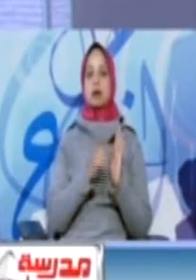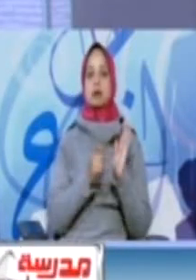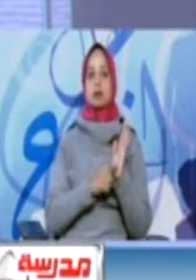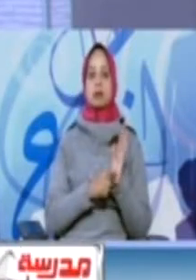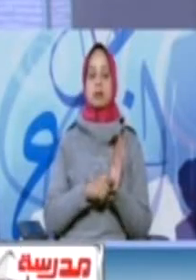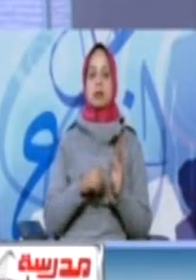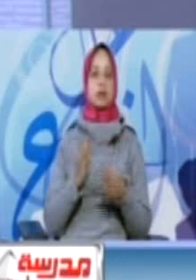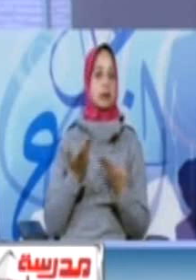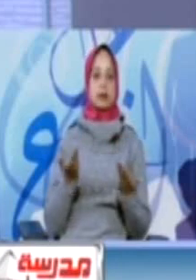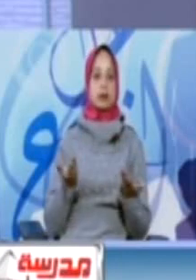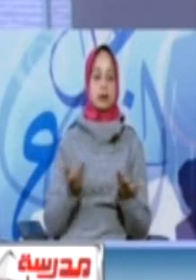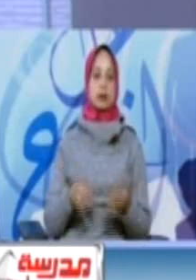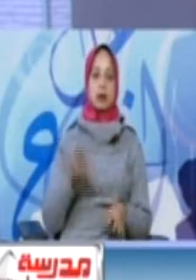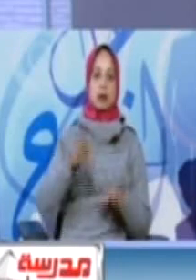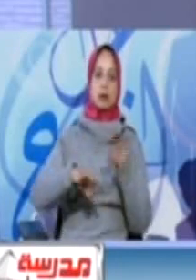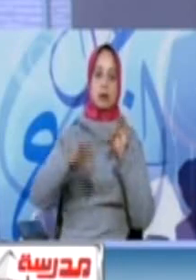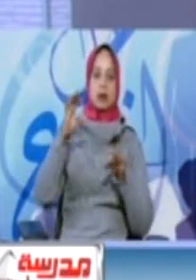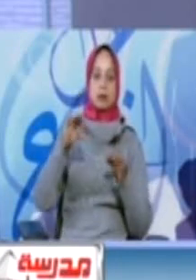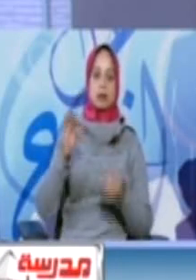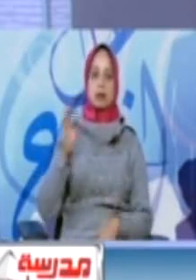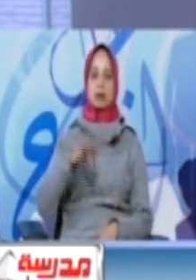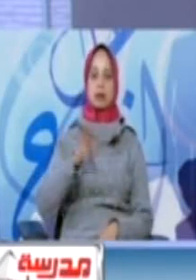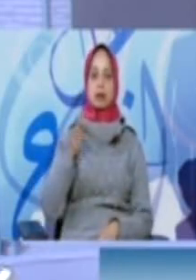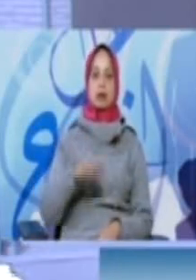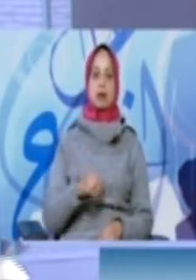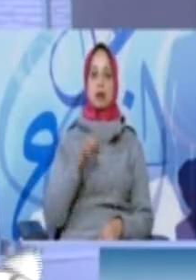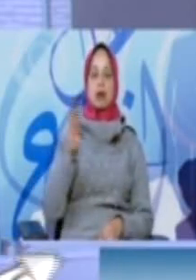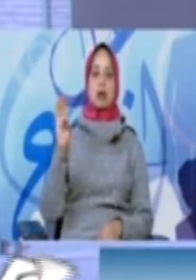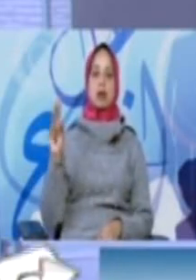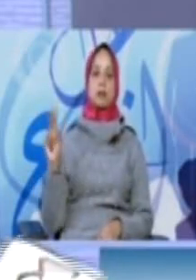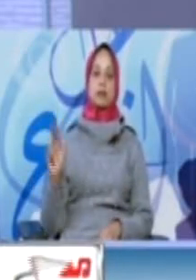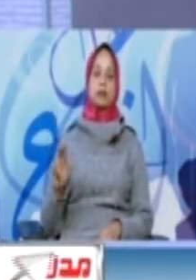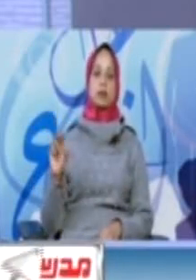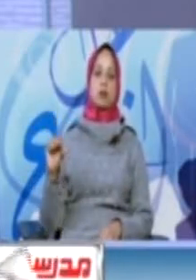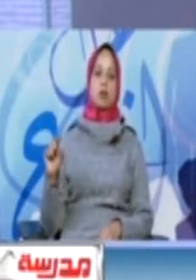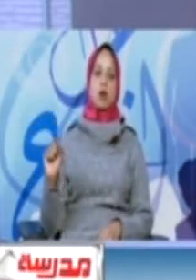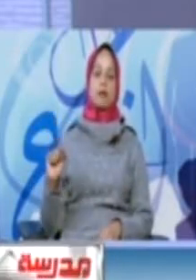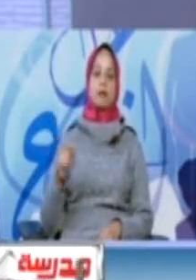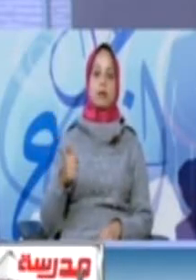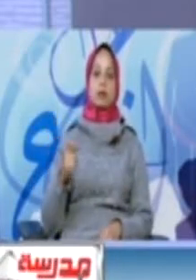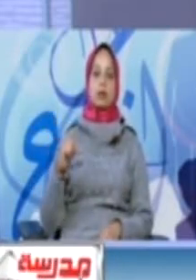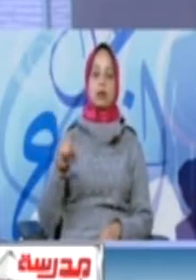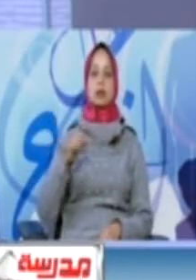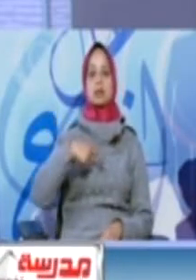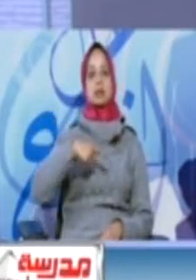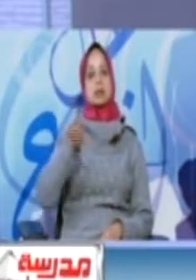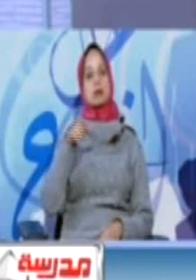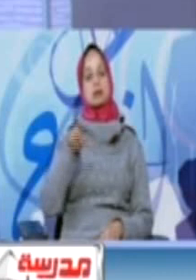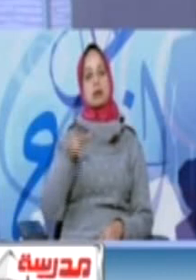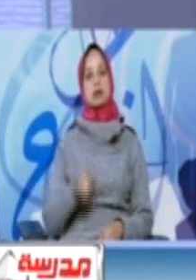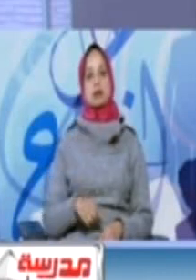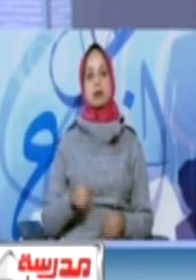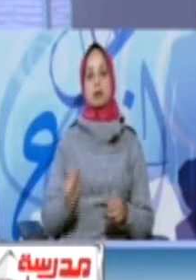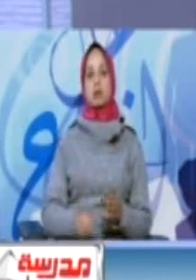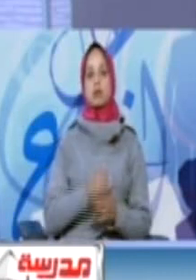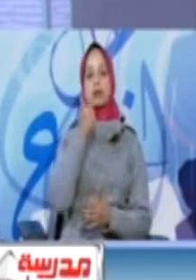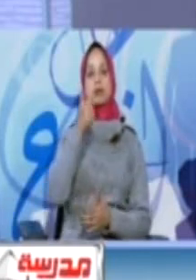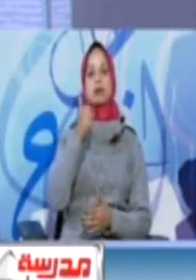الوفد. طب المفروض مين اللي يشكل الوزاره؟ سعد. تدخل الانجليز لمنع سعد من تشكيل